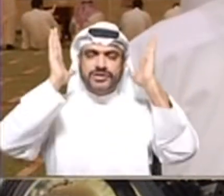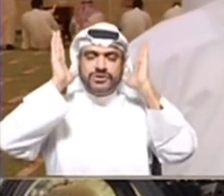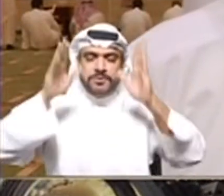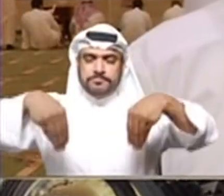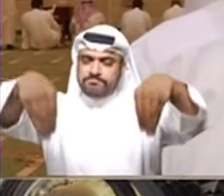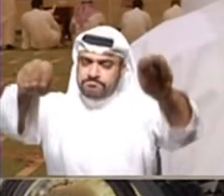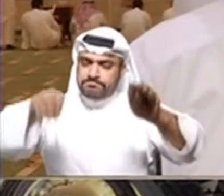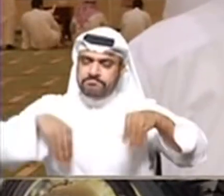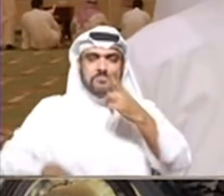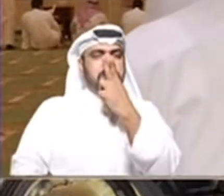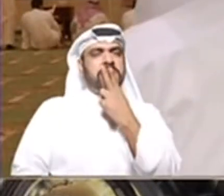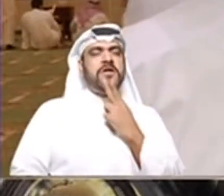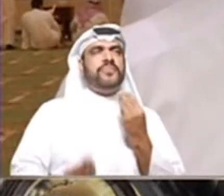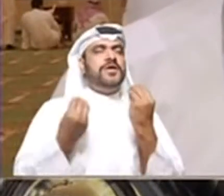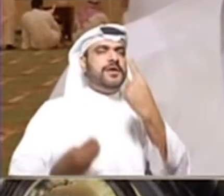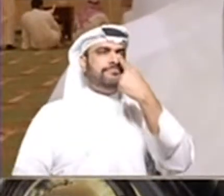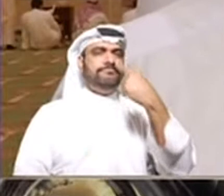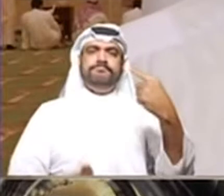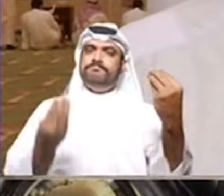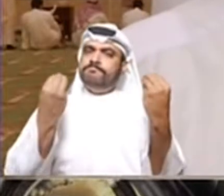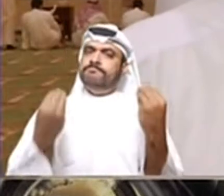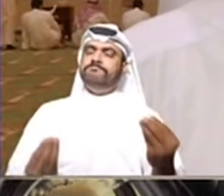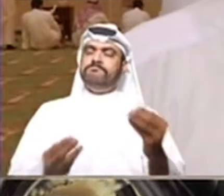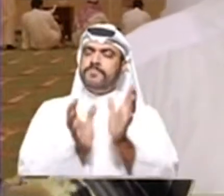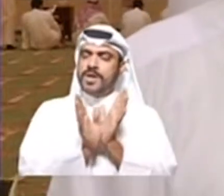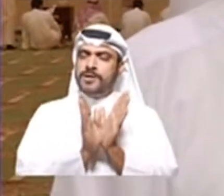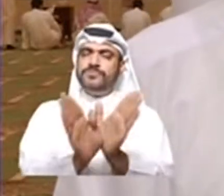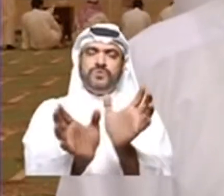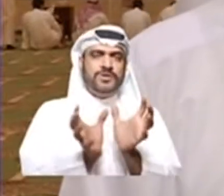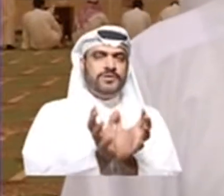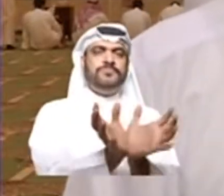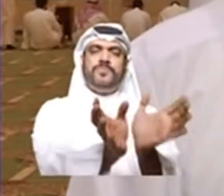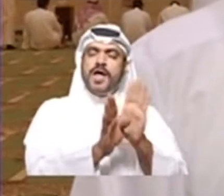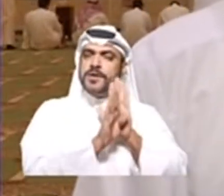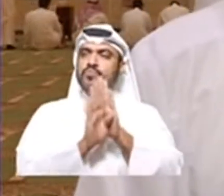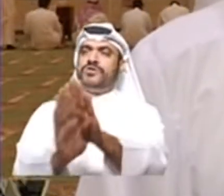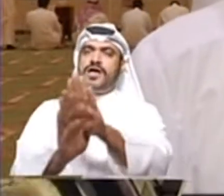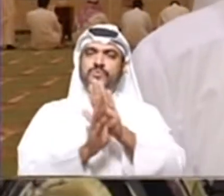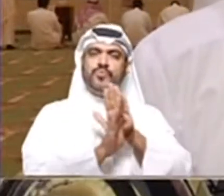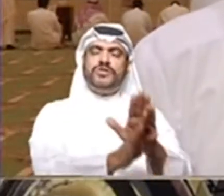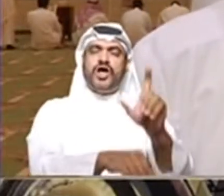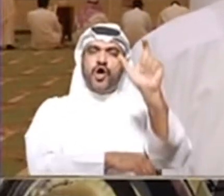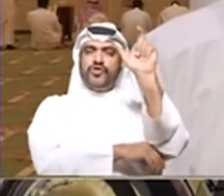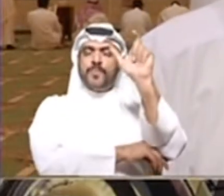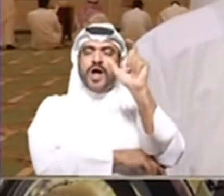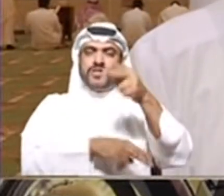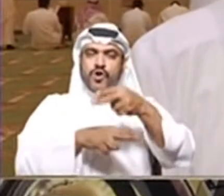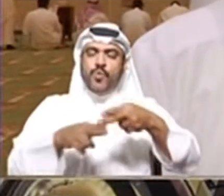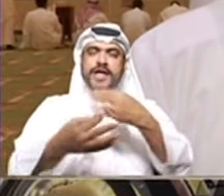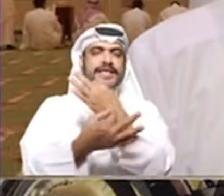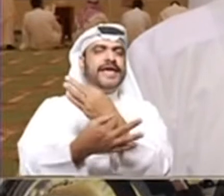على برامجهم، على الادارات، على الدعم اللي قاعد تدعمه وزاره الاوقاف حق مساجد الكويت